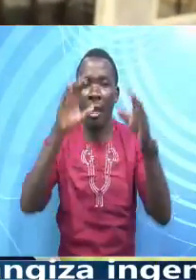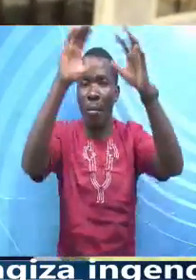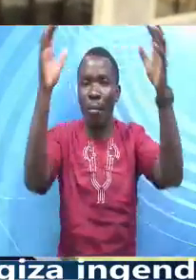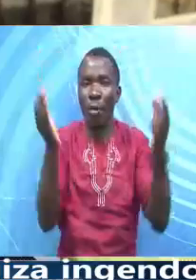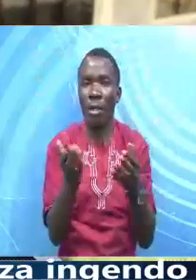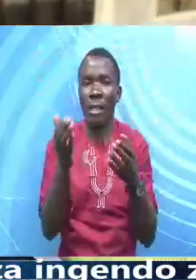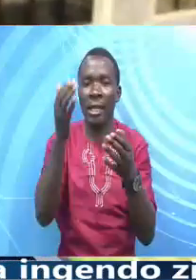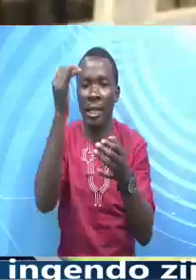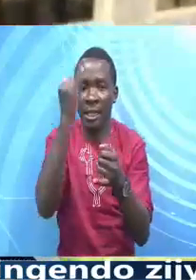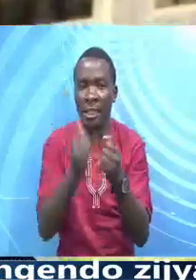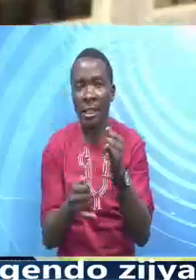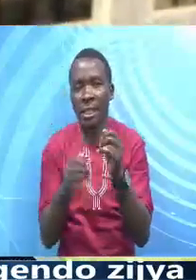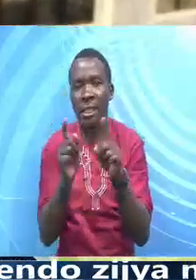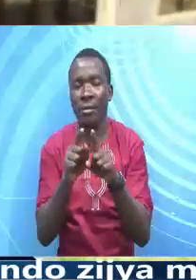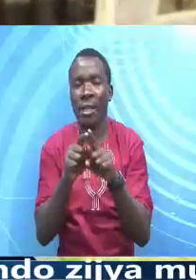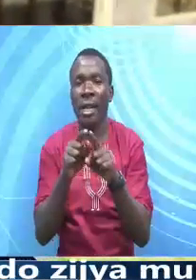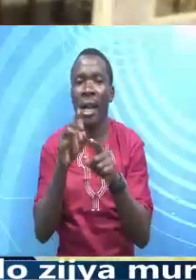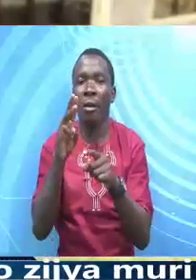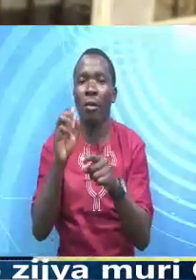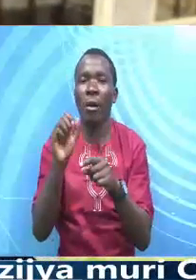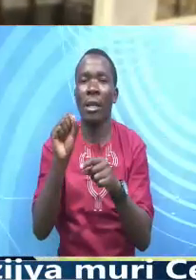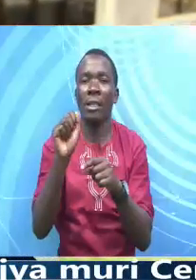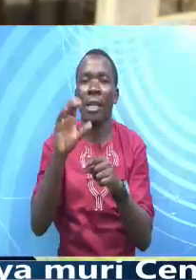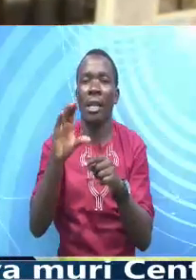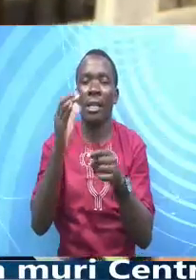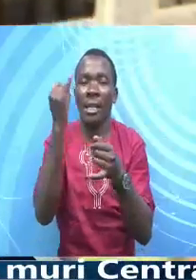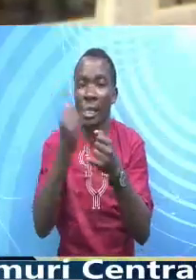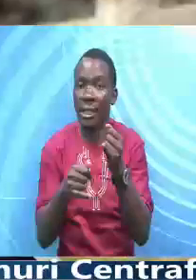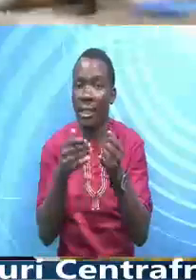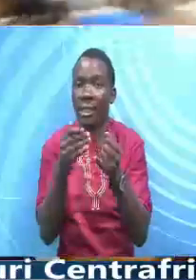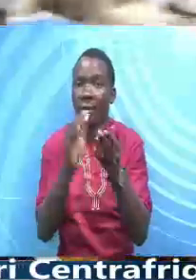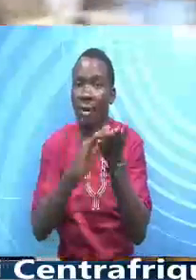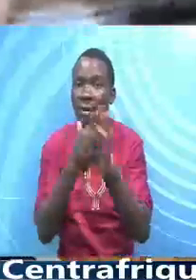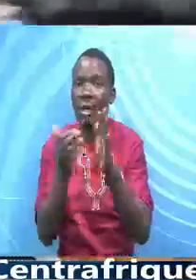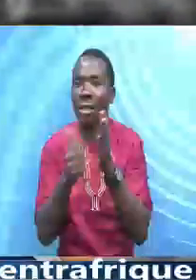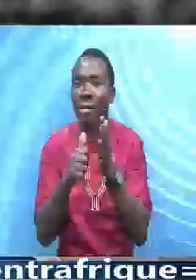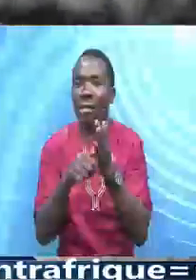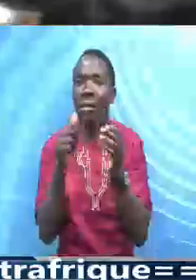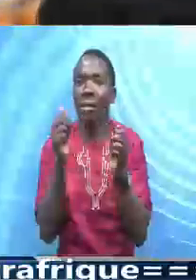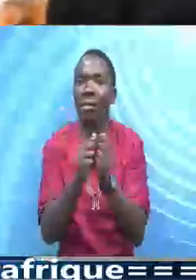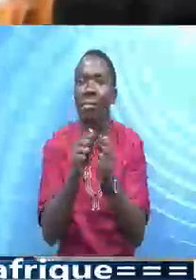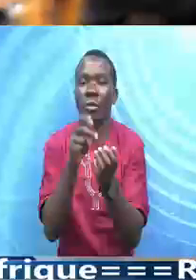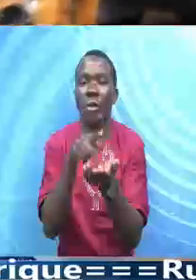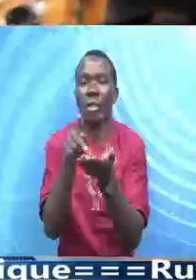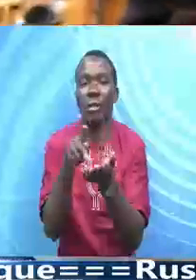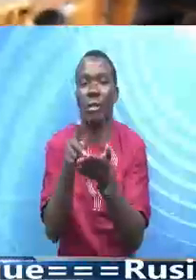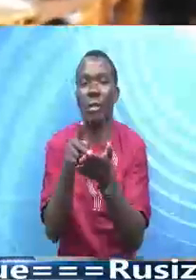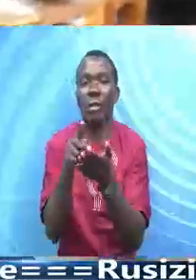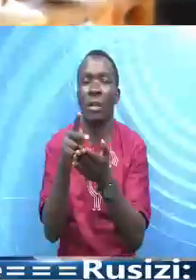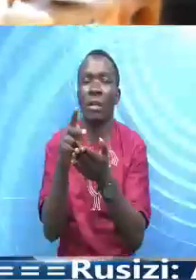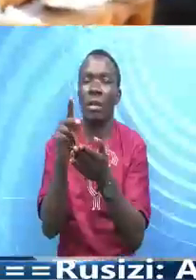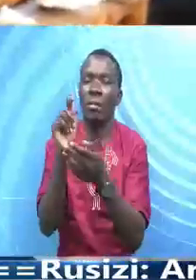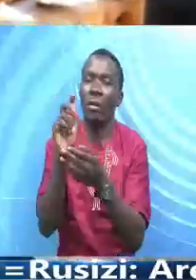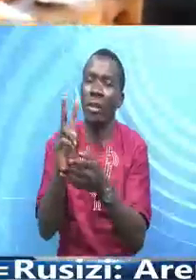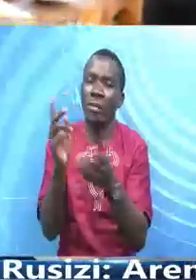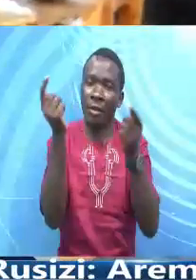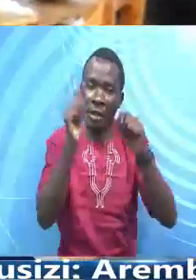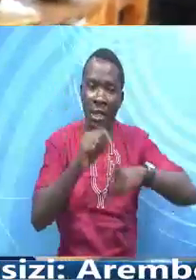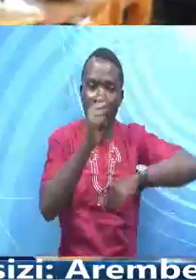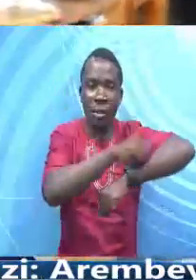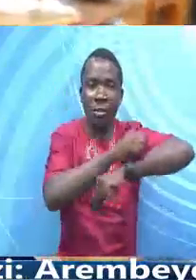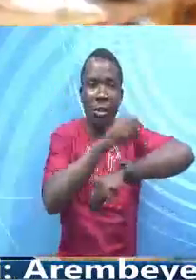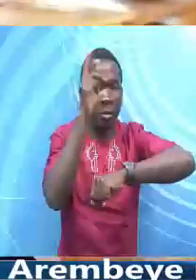no kuri nayo basaka yashize biba ikibazo gikomeye kuko bisaba gushyira amafaranga tukajya kuyagura ubwo BTV kandi yageraga kuri groupe scolaire Rwango